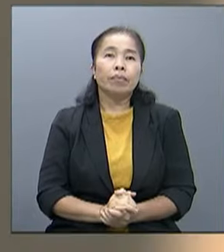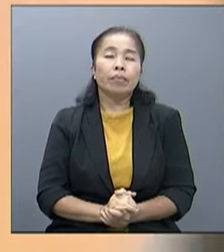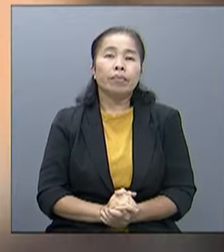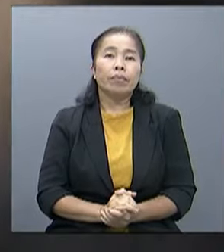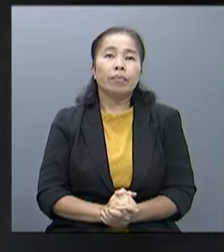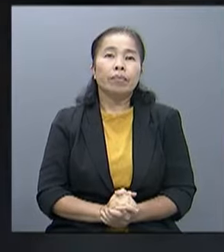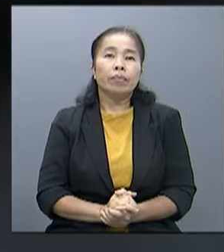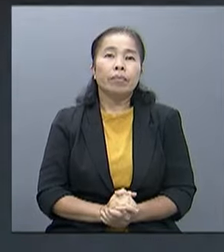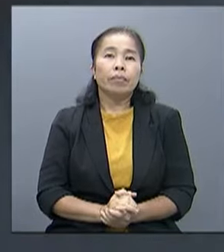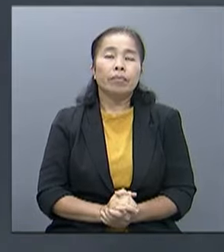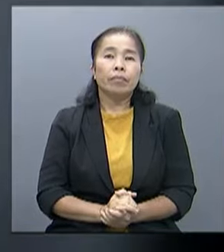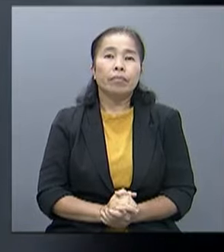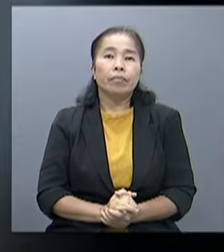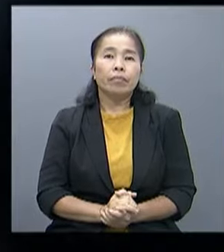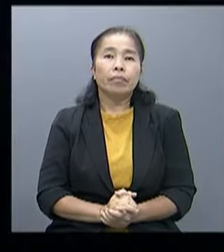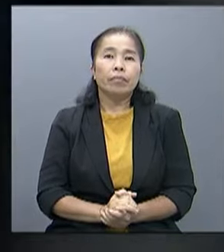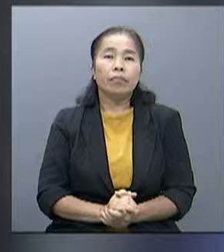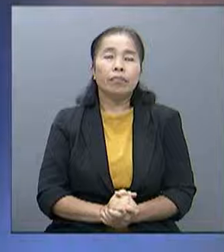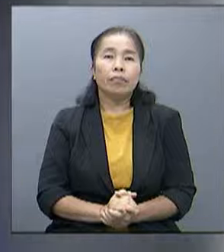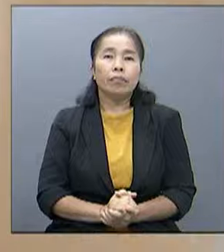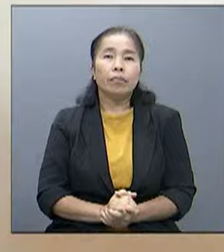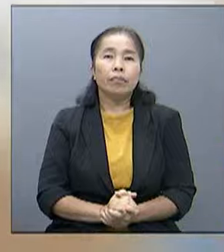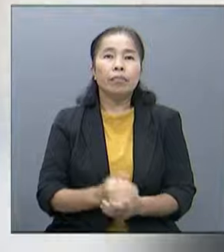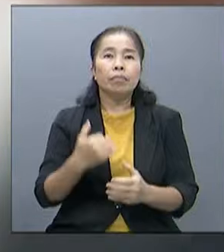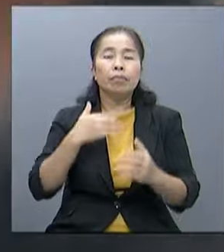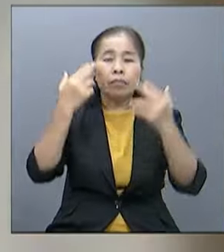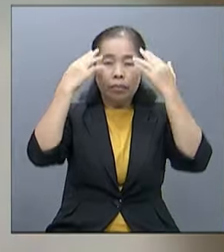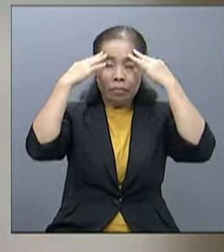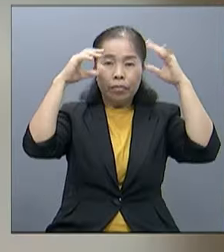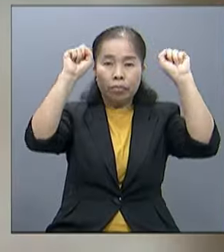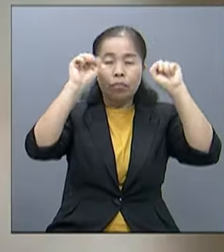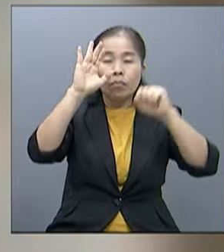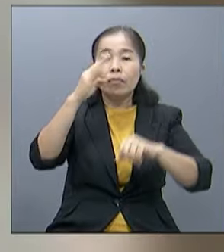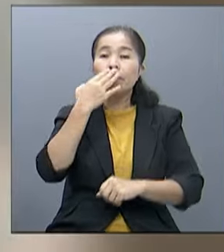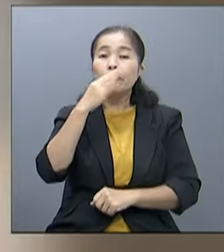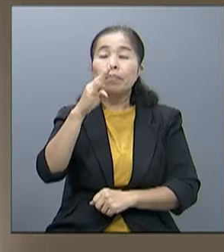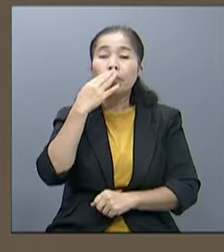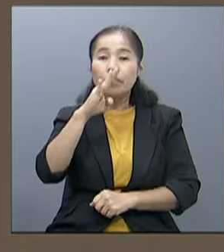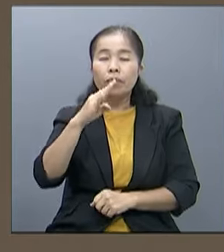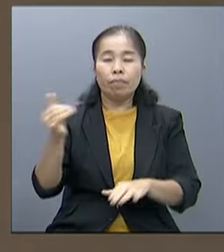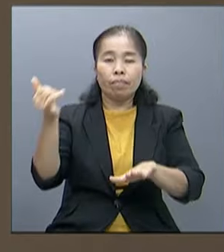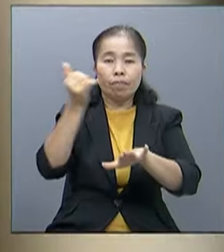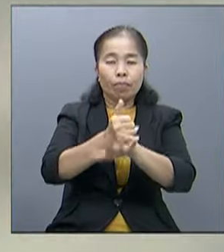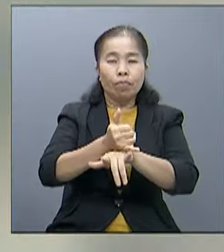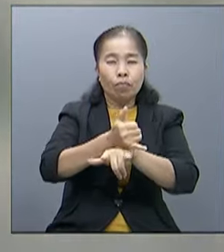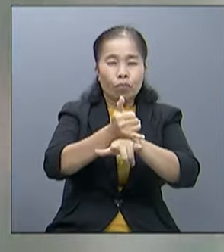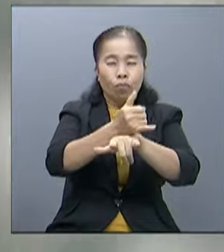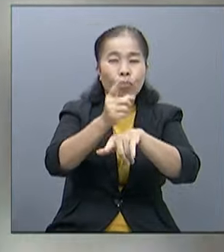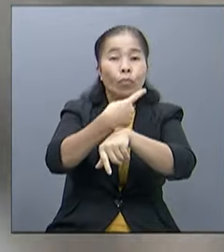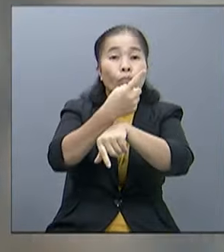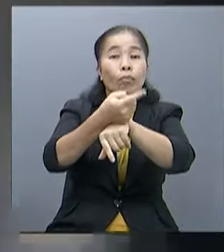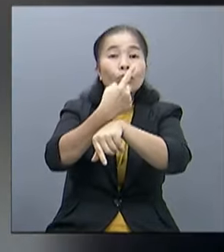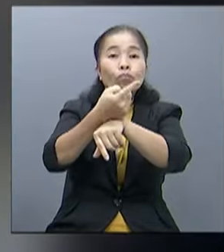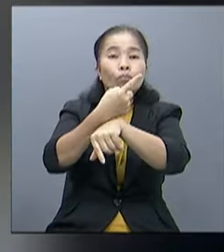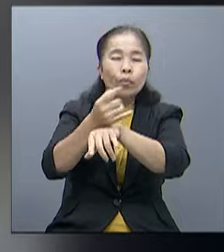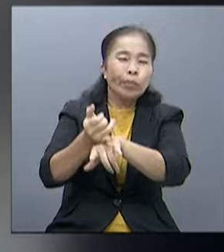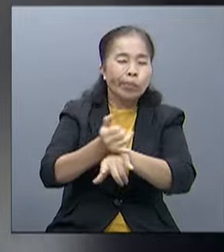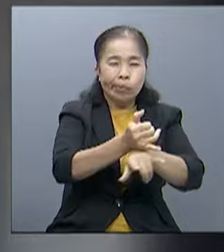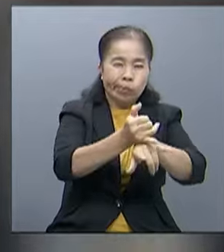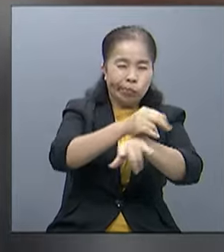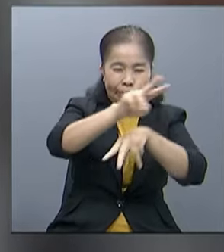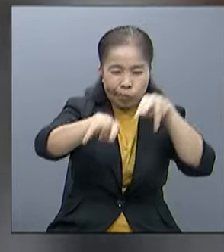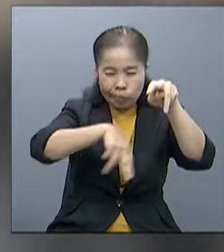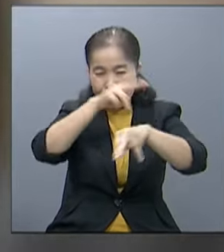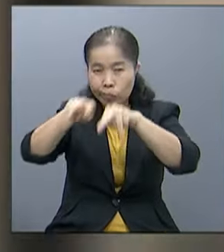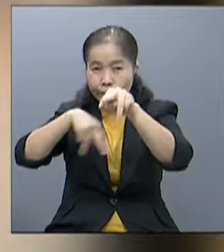ด้านลูอิสอินาซิโอลูลาดาซิลวาประธานาธิบดีของบราซิลขึ้นเฮลิคอปเตอร์สำรวจความเสียหายในรัฐริโอกรันดีโด